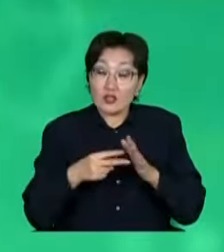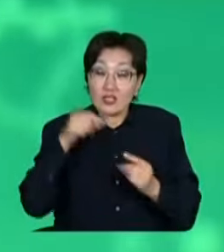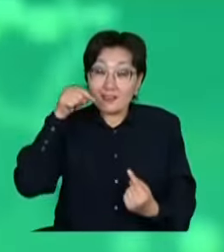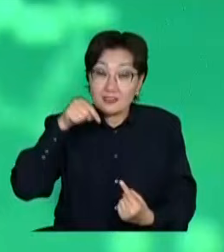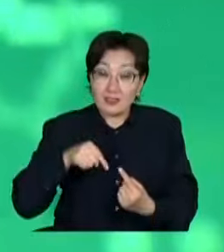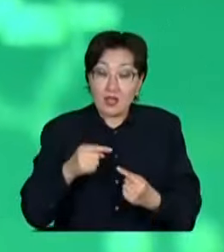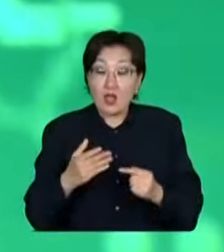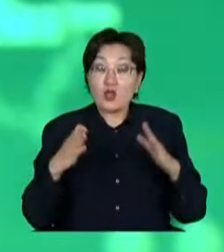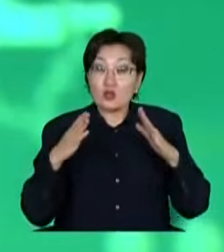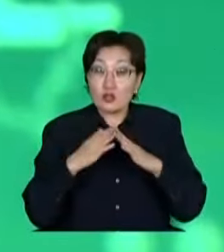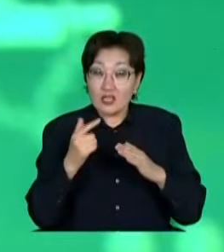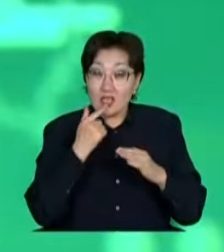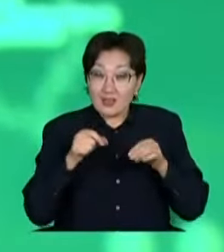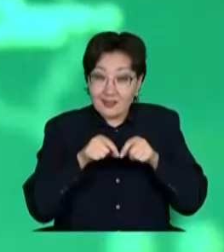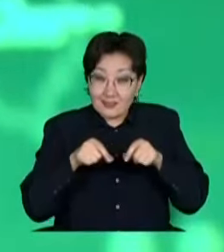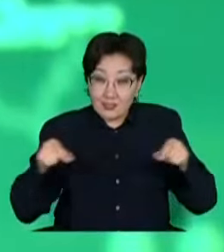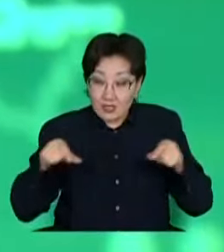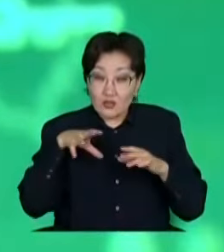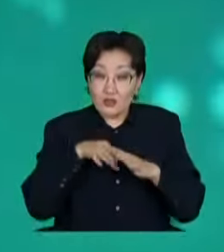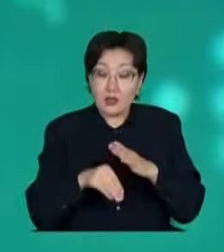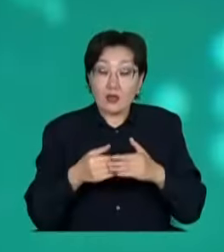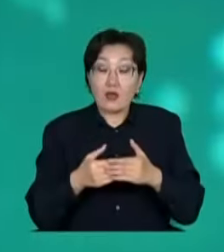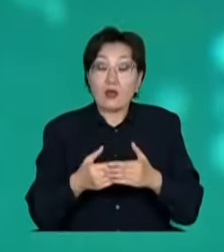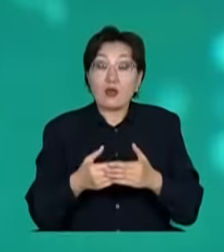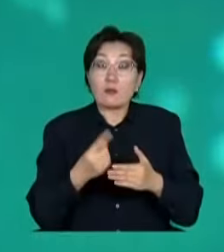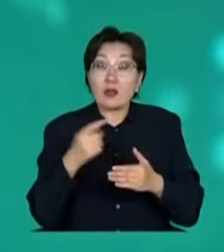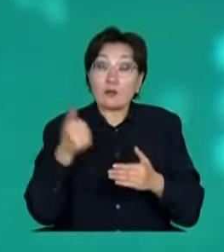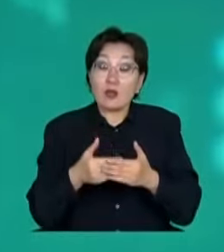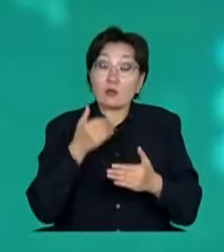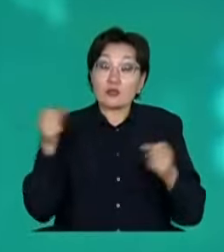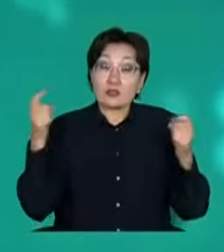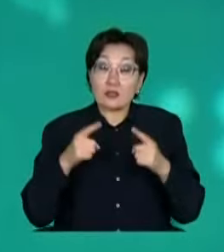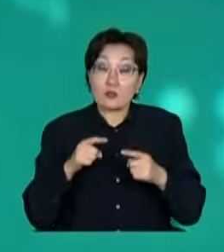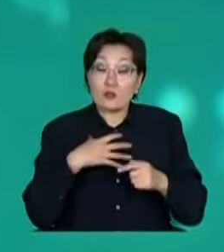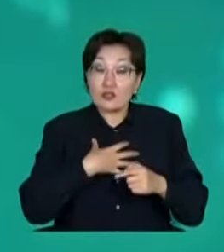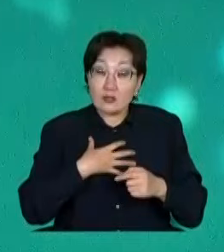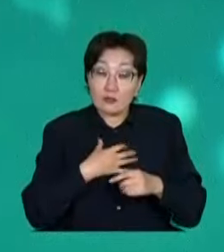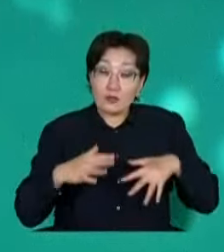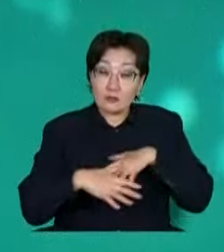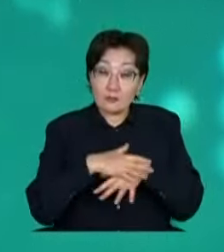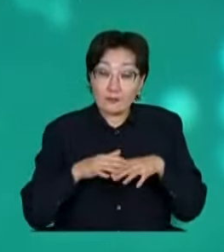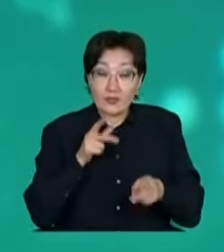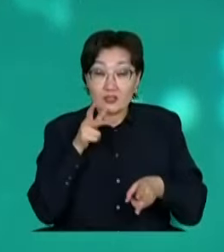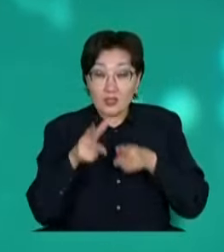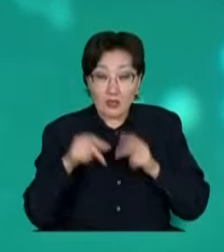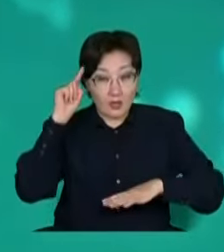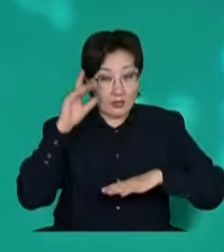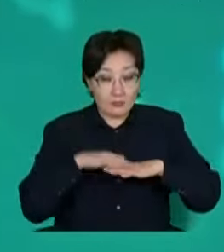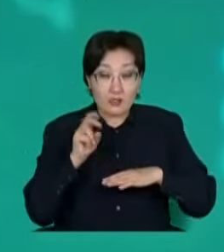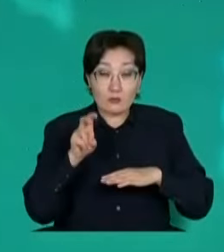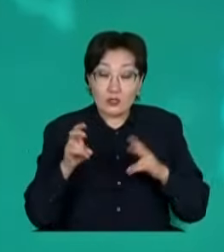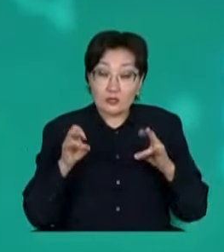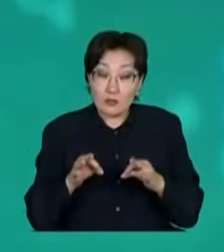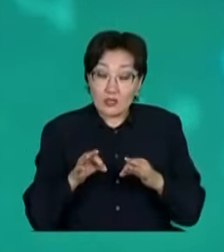үйлерінің қызыл сызыққа енгенін бір апта бұрын ғана біліпті. Содан бері уайымға салынған көпшілік арызын айтып әкімдікке де барған,